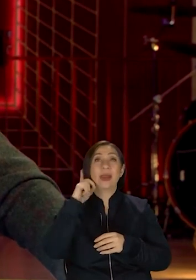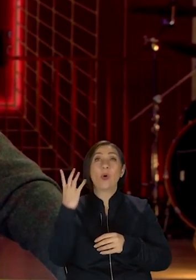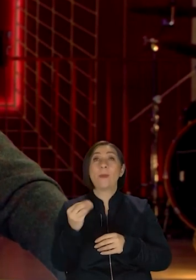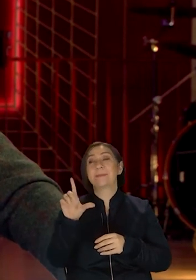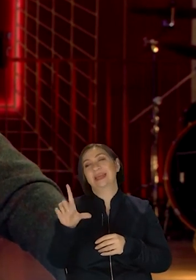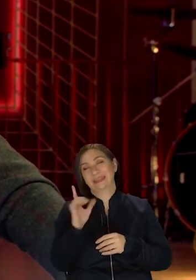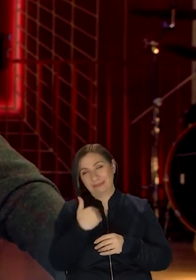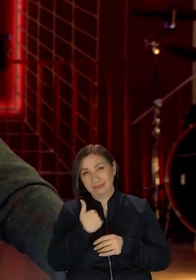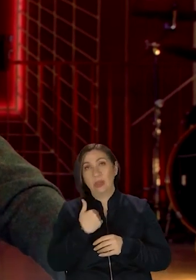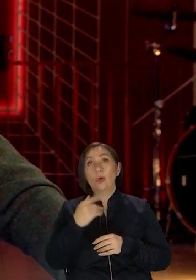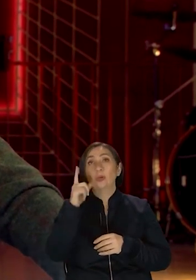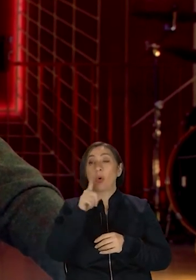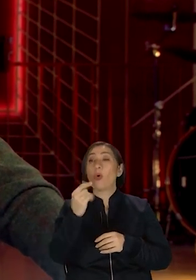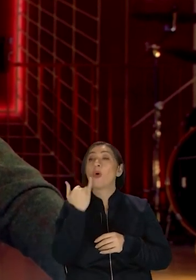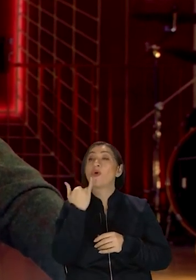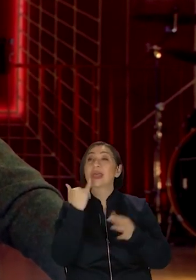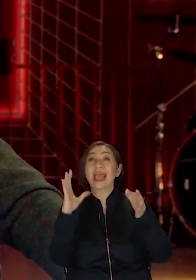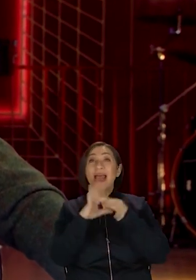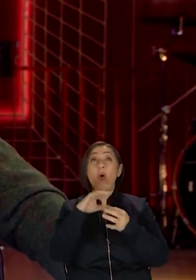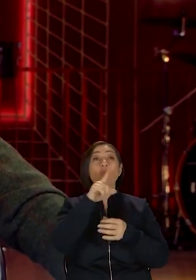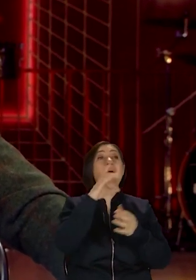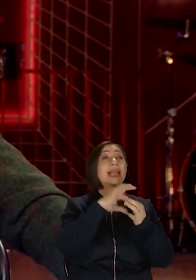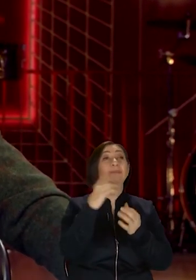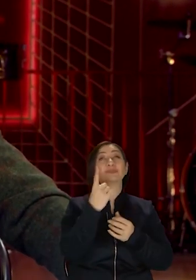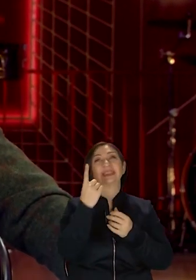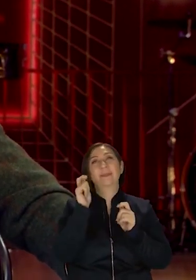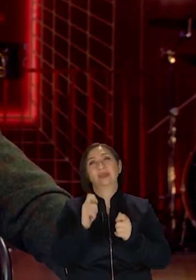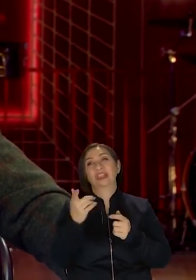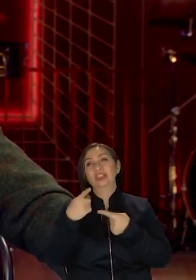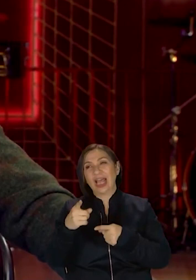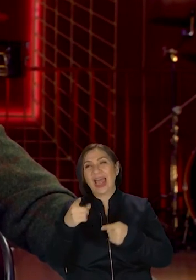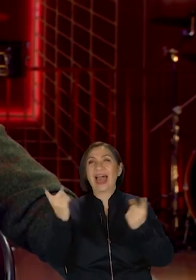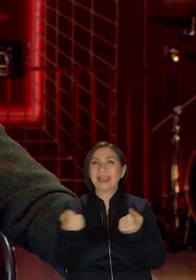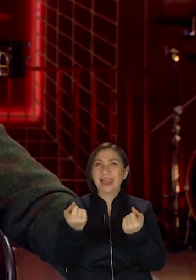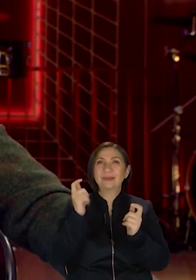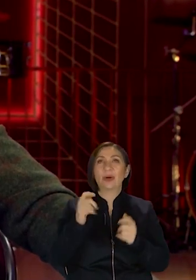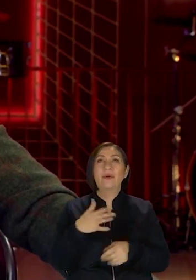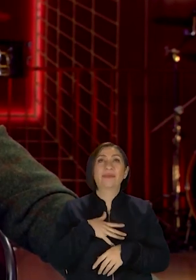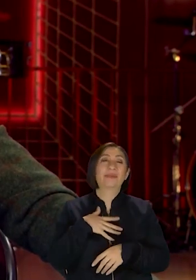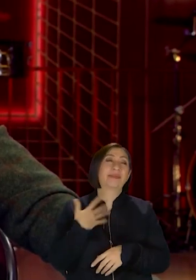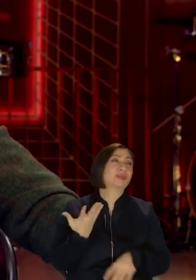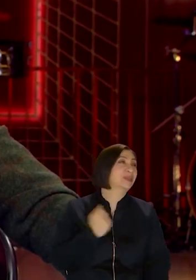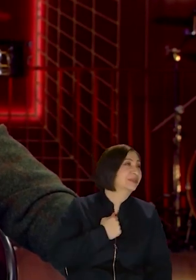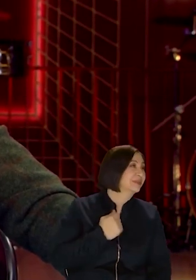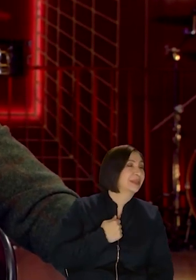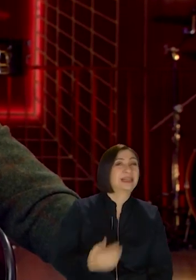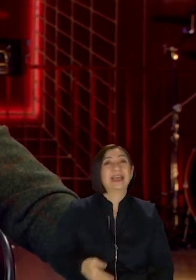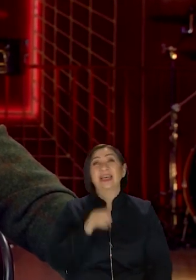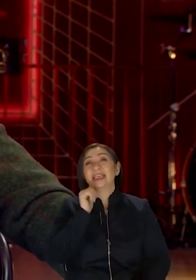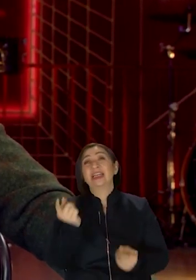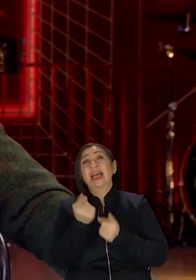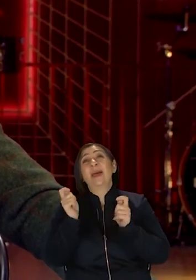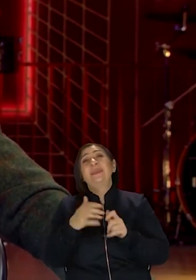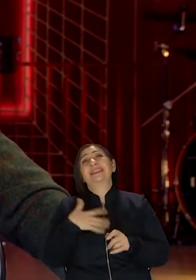olması lazım ki o konukla ilgili, onunla ilgili bir şey yapacağız. Tabii. Şaka maka yapılacak. Öf çok sıkıcı. Hiç şaka